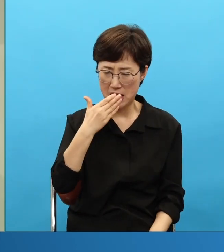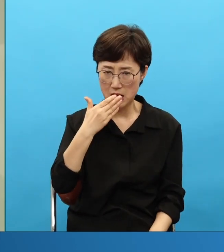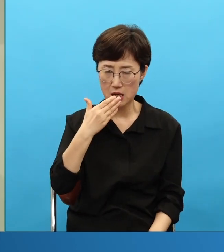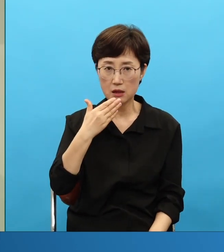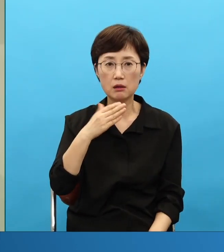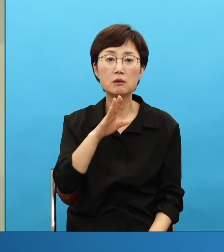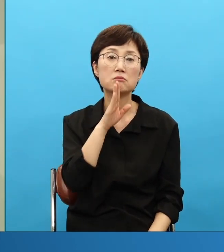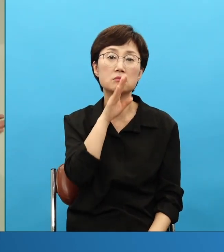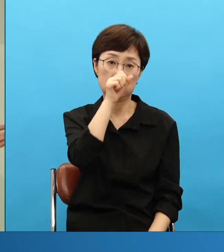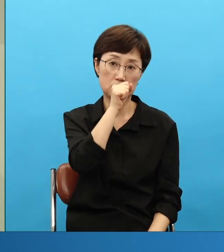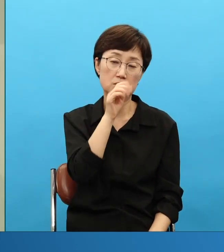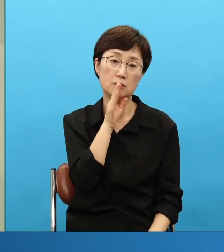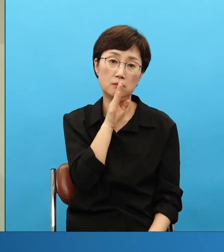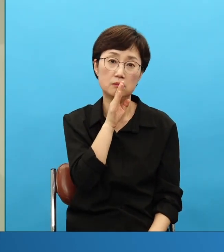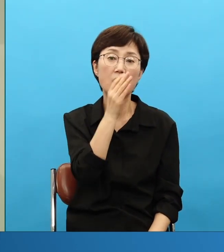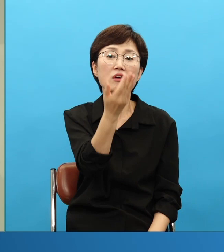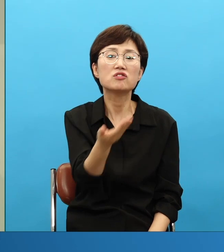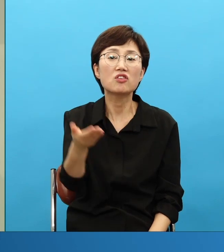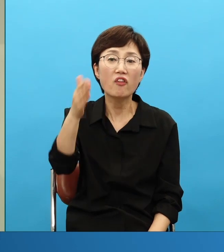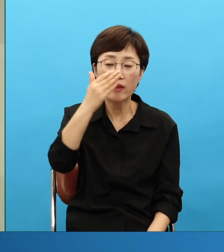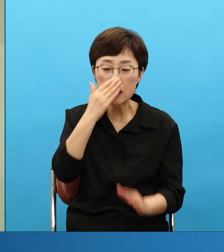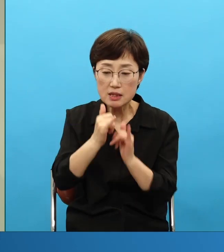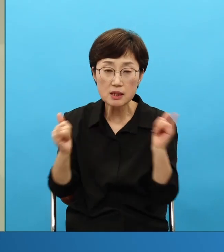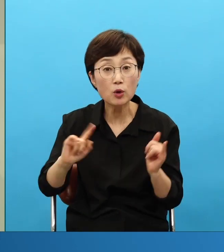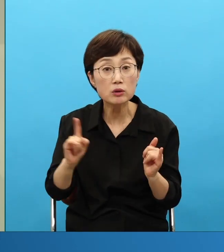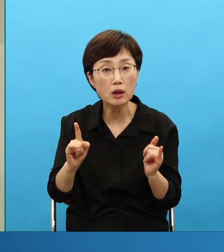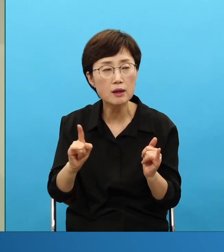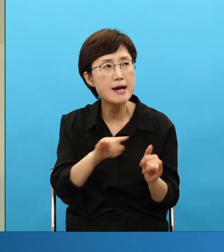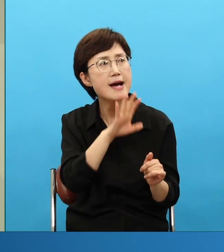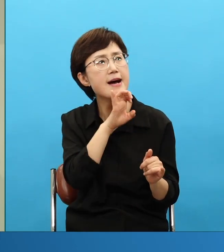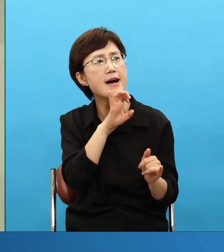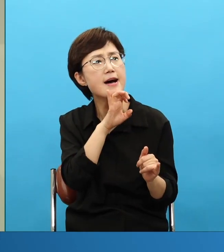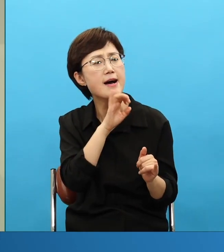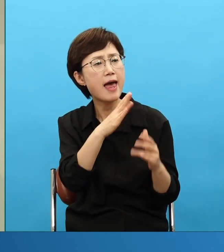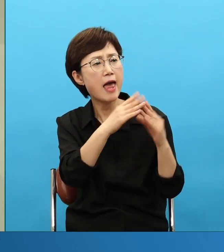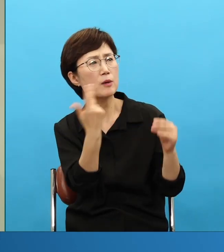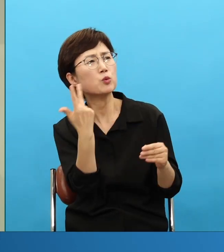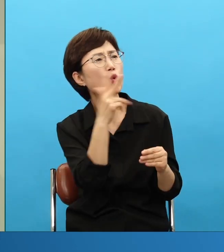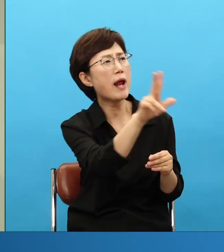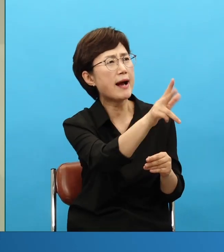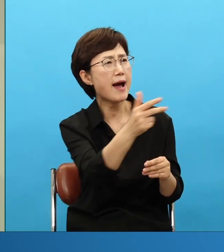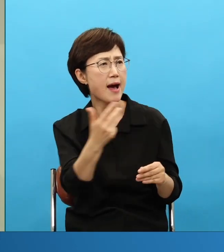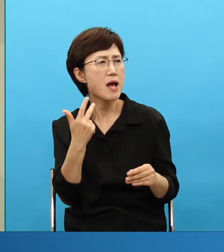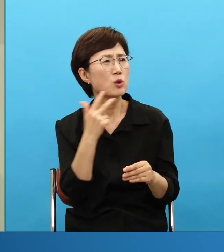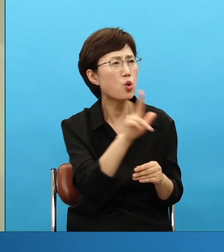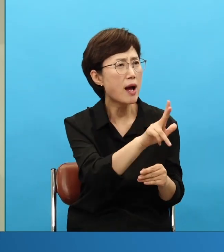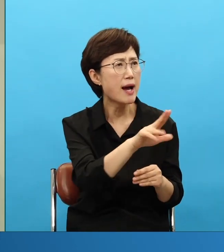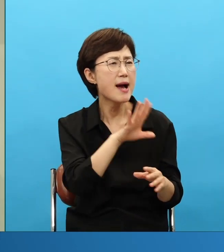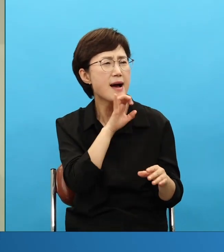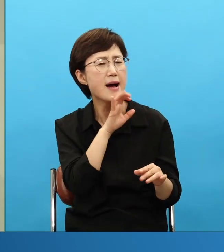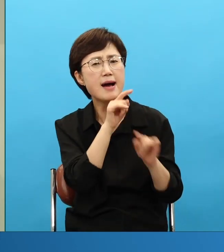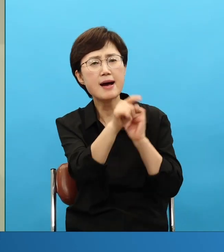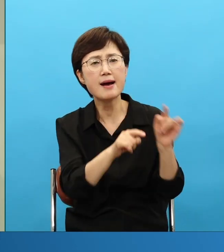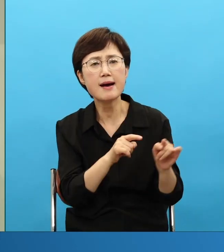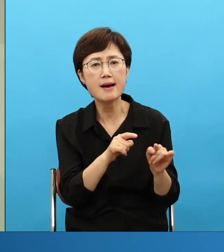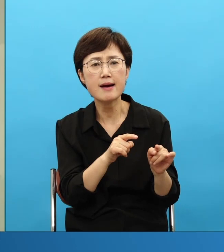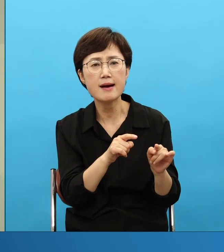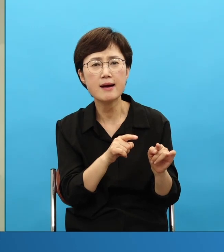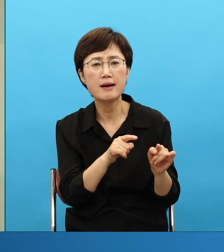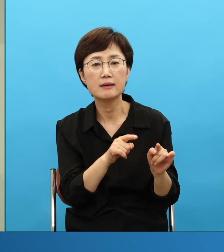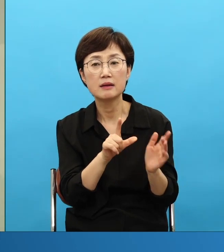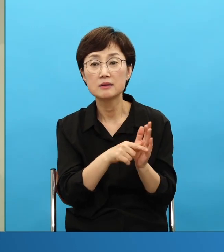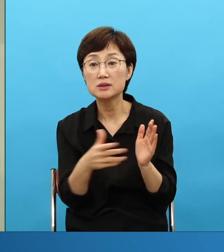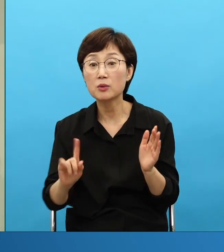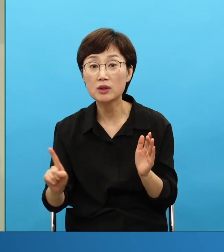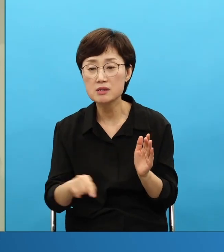말도 안 되는 Egypt. 소리. 애굽으로 다시 돌아가자. That's ridiculous. Let's go back to Egypt. 말 됩니까? Does that make any 그리 그 sense? 사람들 모래 땅에서 다 죽은 거예요. That's